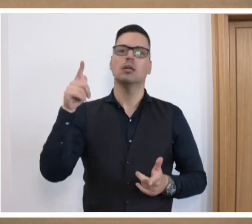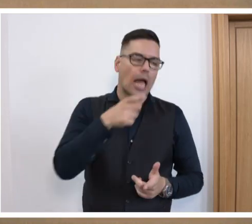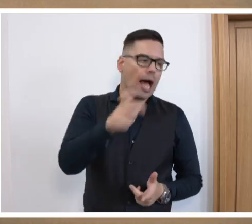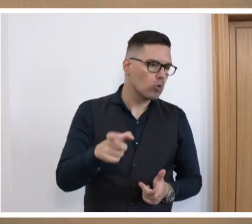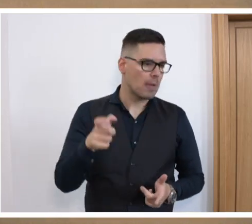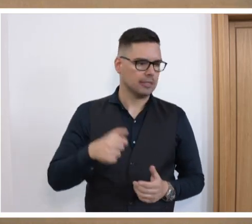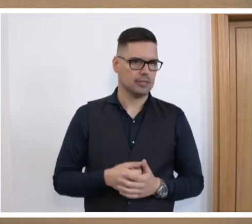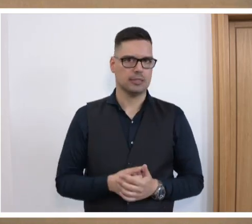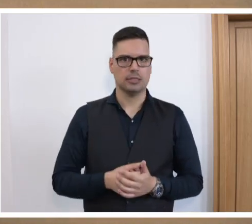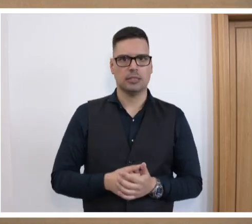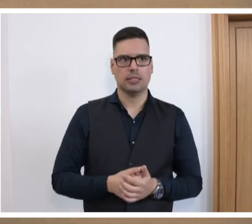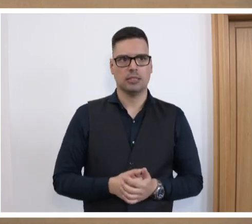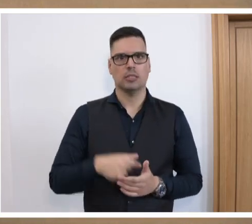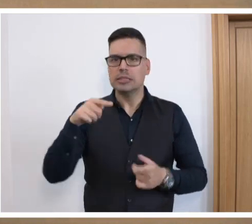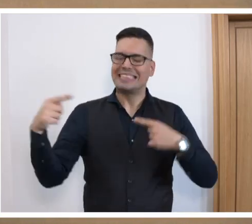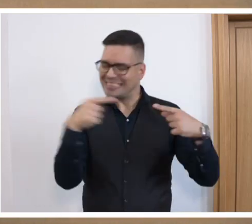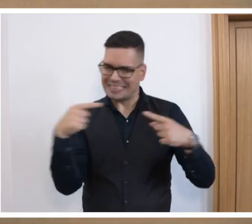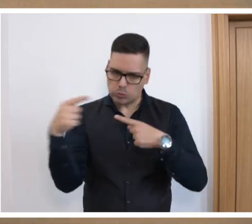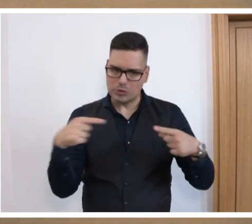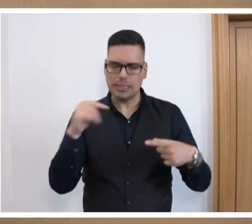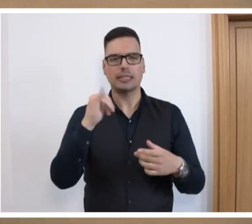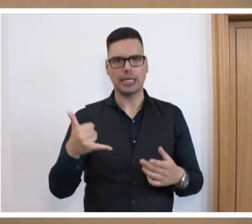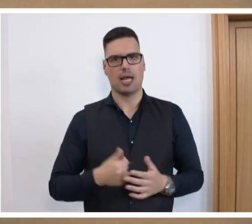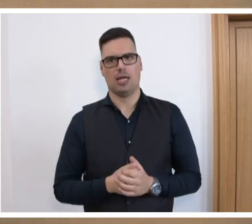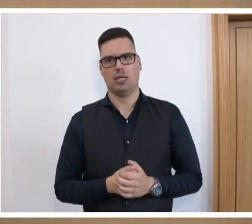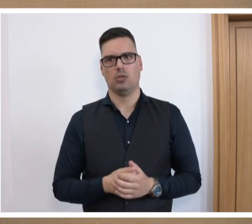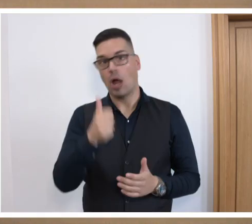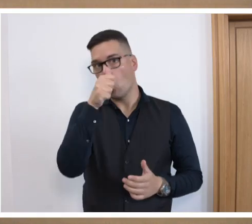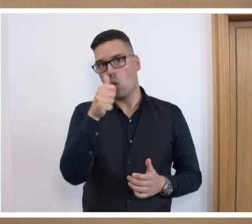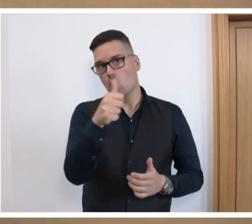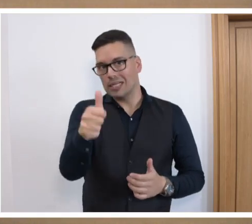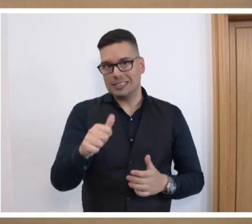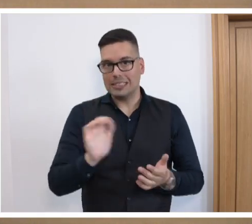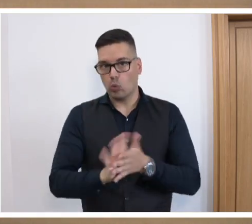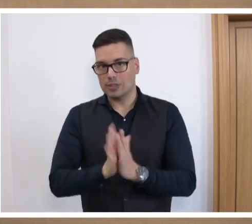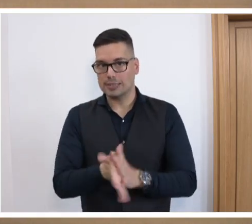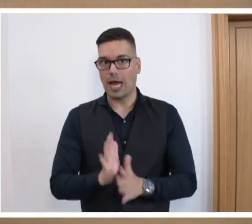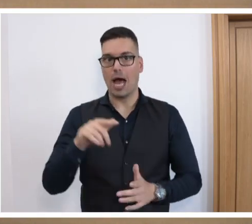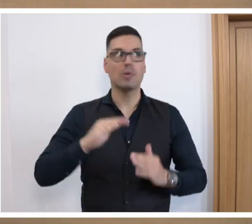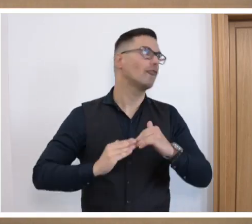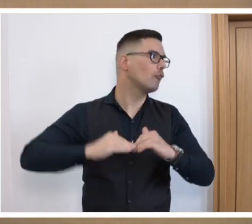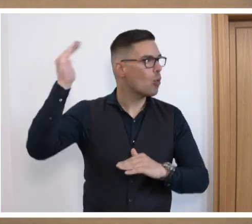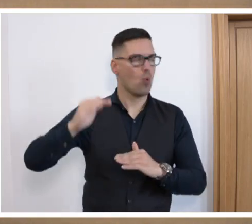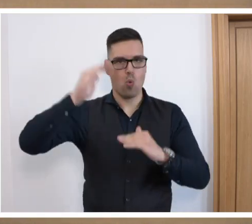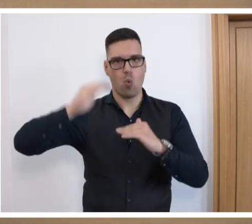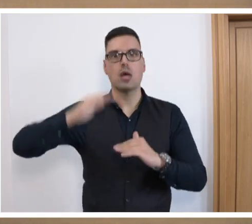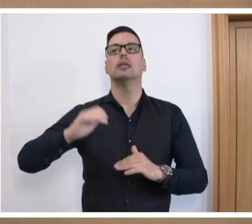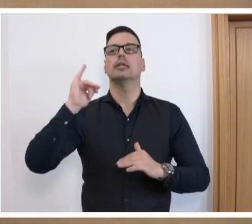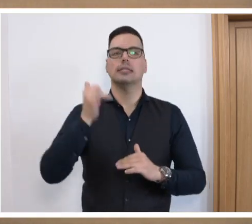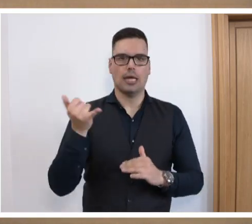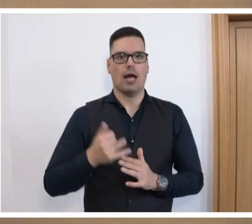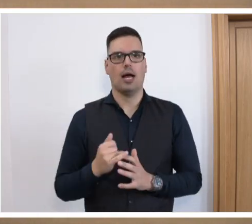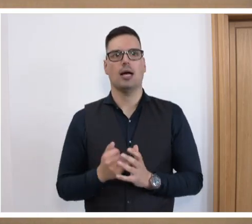Argumente, dies zu diskutieren und auch einen Orientierungsrahmen für die Höhe dieser